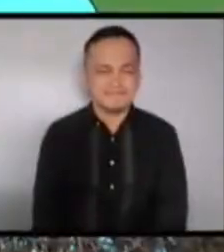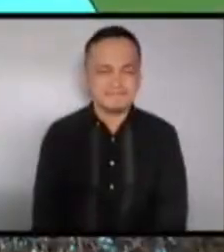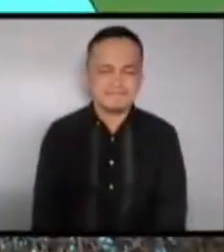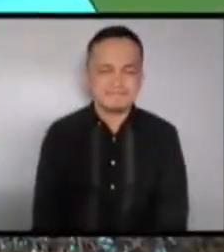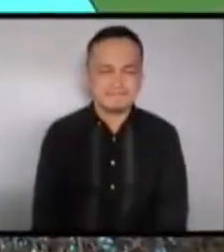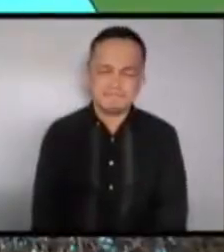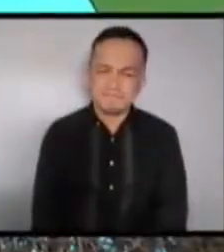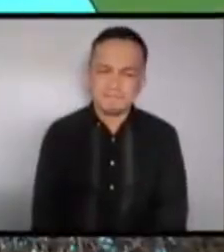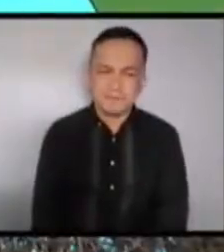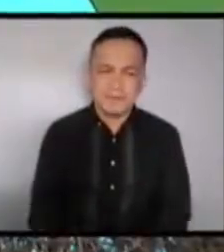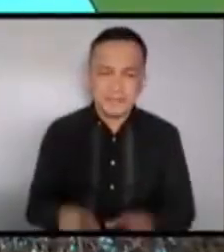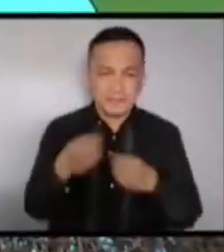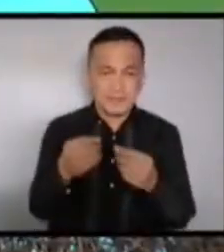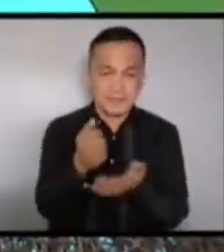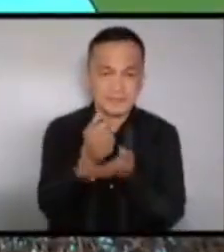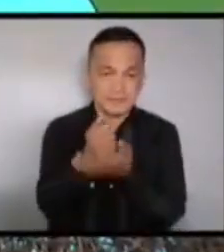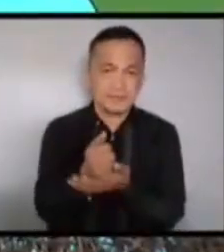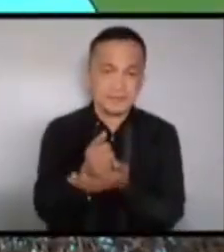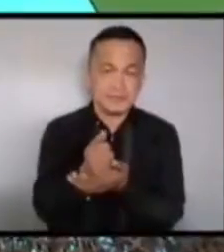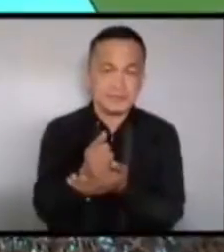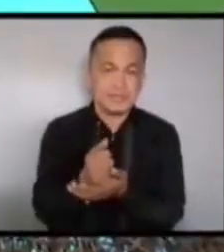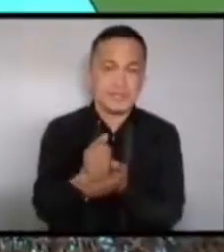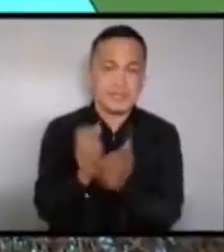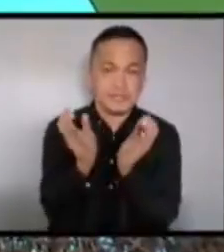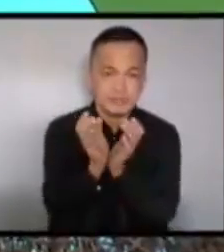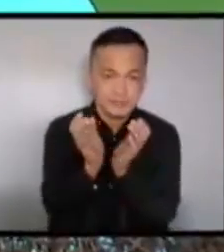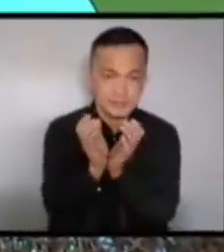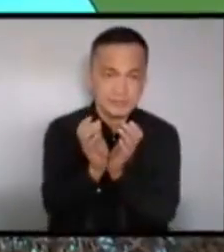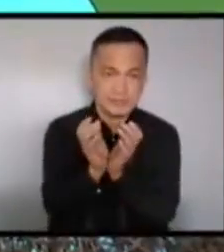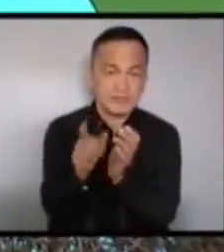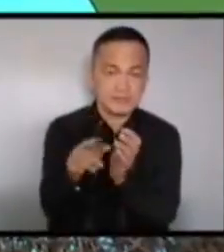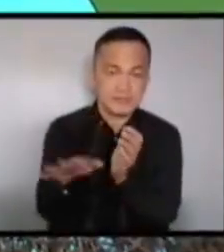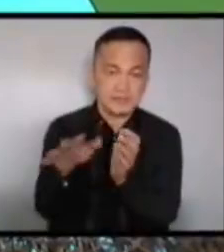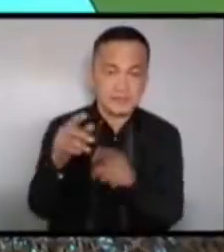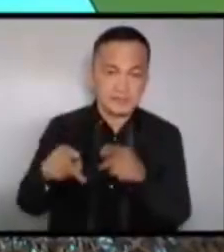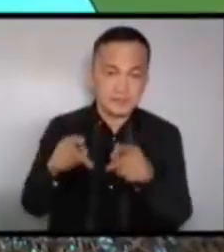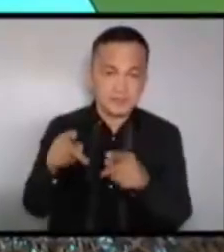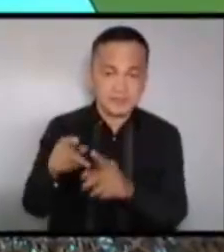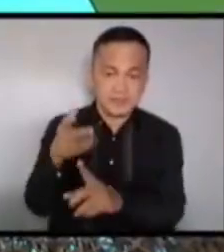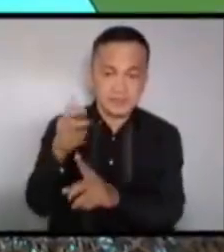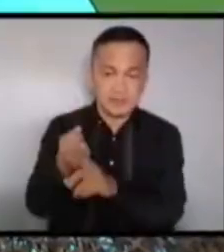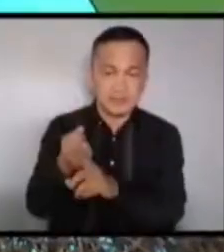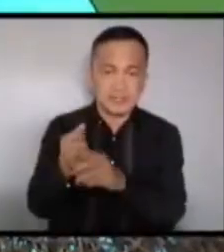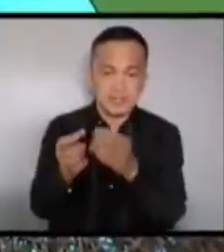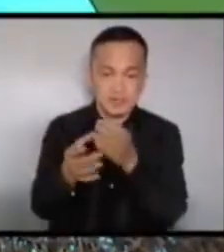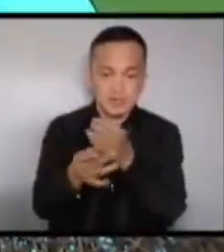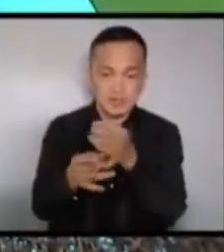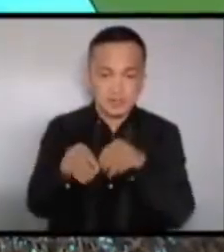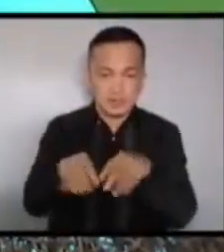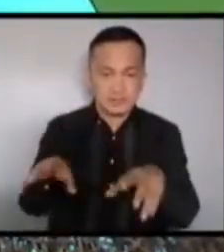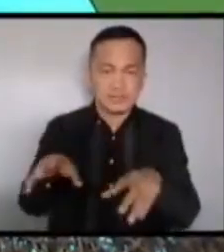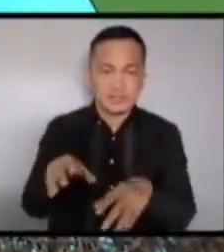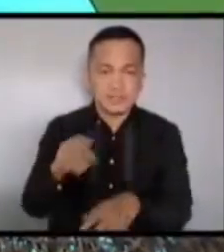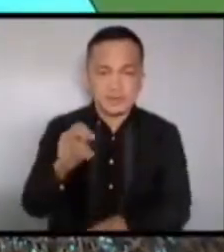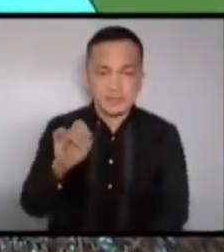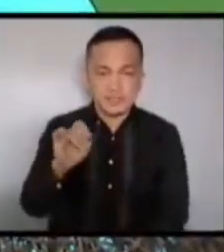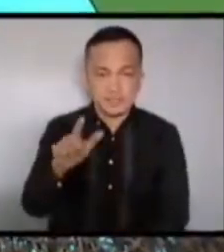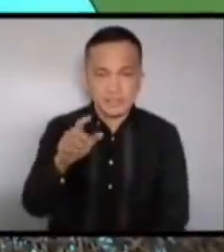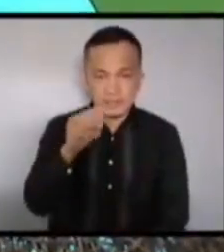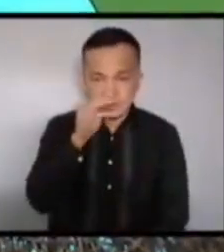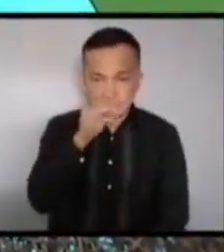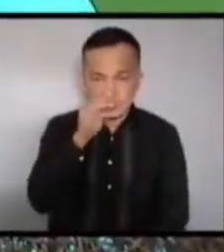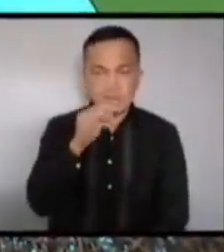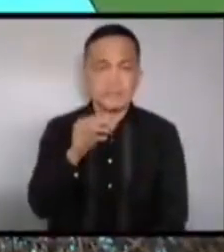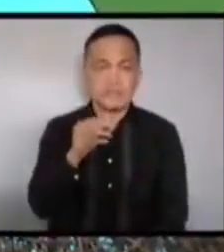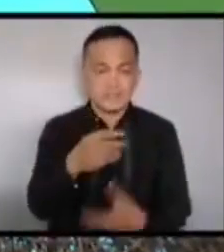Ng tulong ang Department of Social Welfare and Development sa mga residenteng naapektuhan ng oil spill sa Oriental Mindoro. Samantalang naglabas din ang Department of